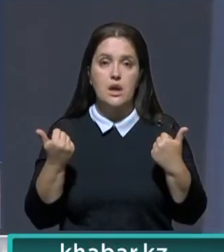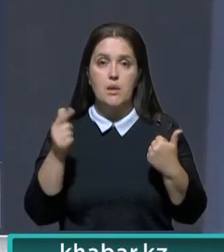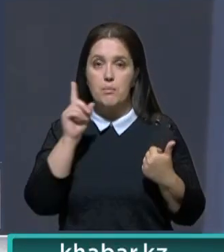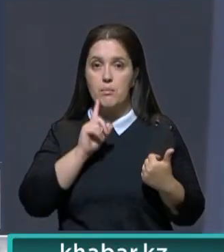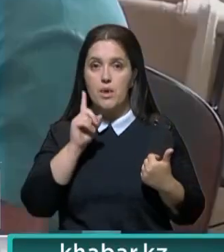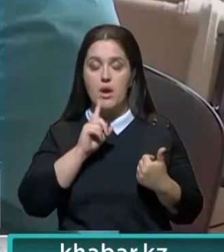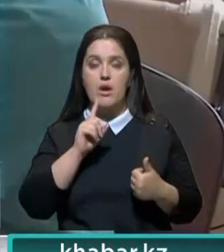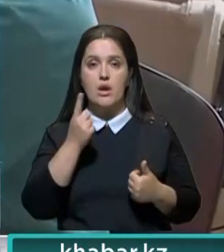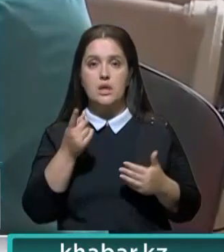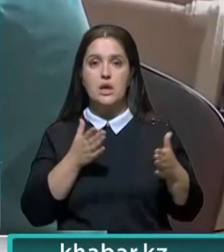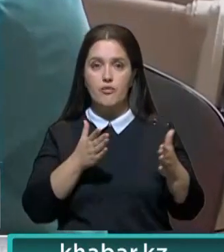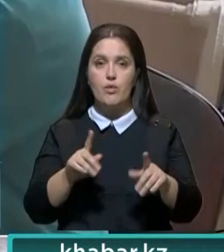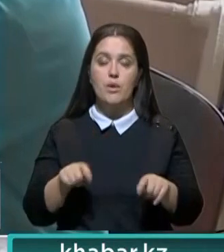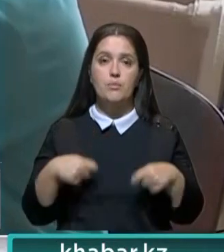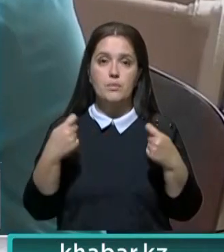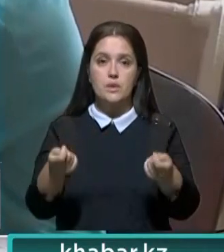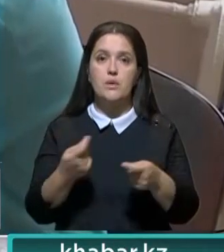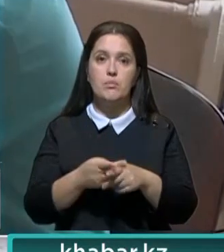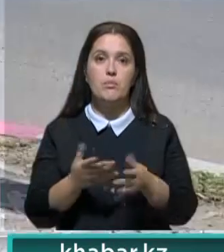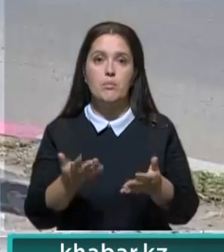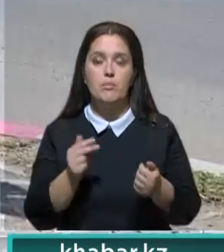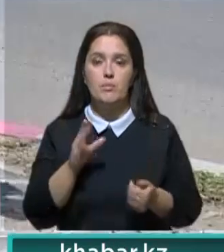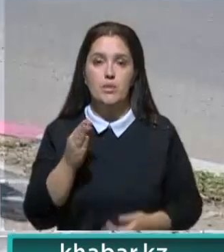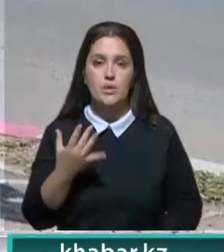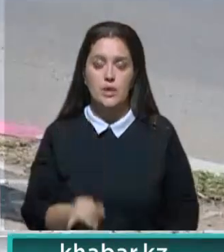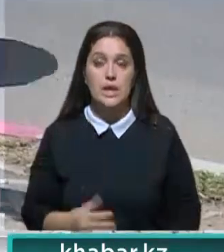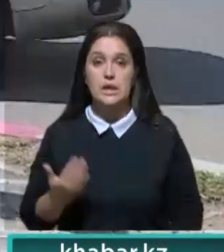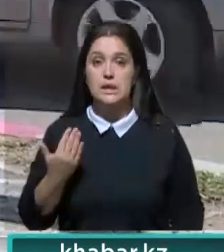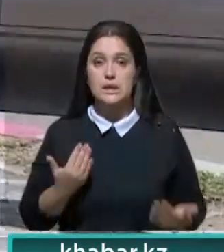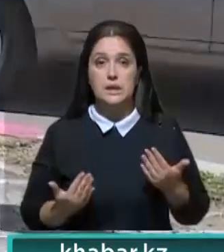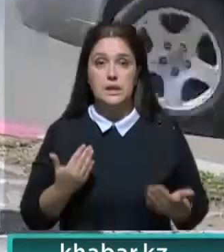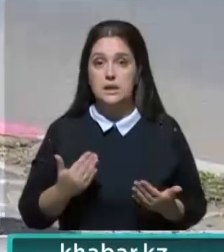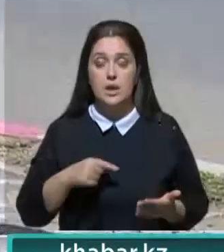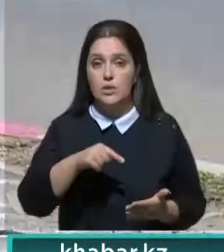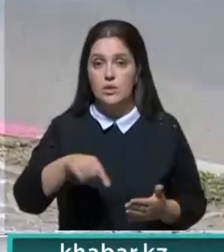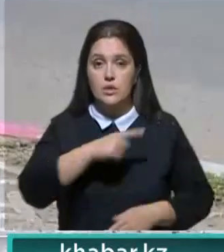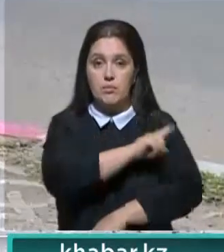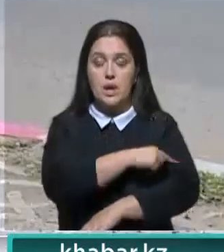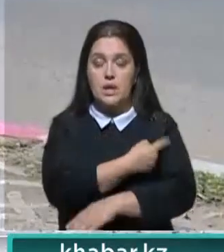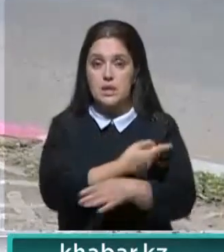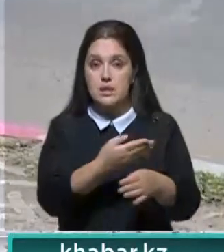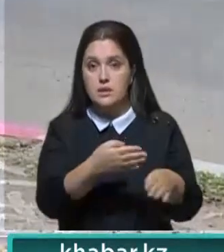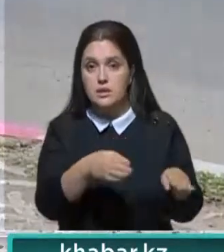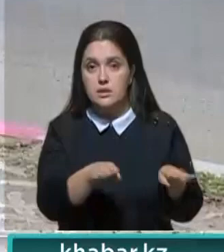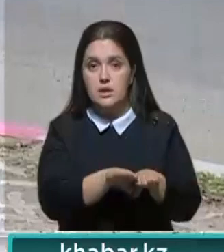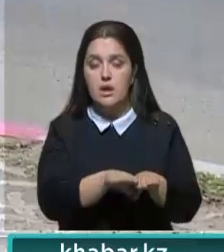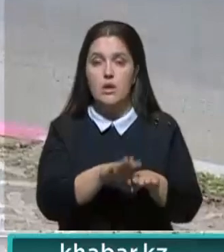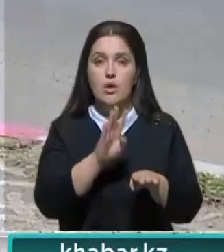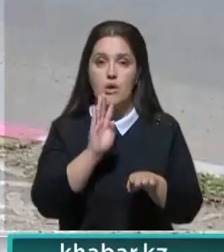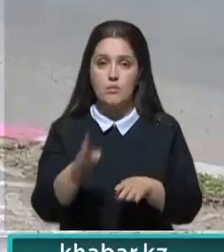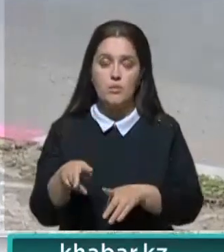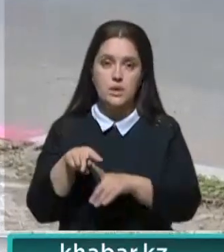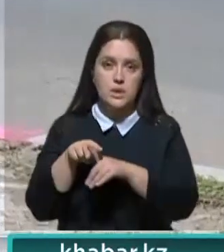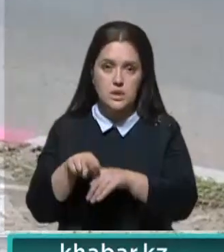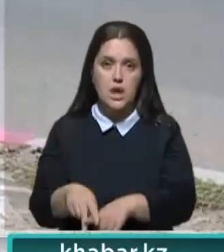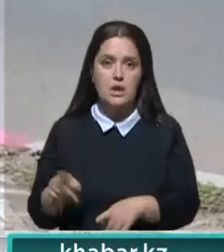врачи один выход передать функции травмпункта покой если травмпункт в рудницкой городской больнице все же закроют Тогда вся нагрузка упадет на